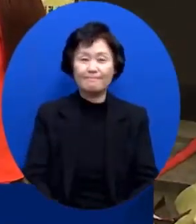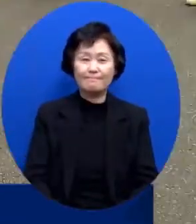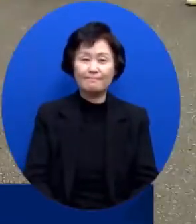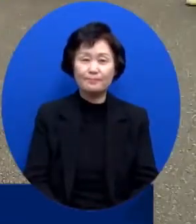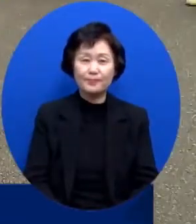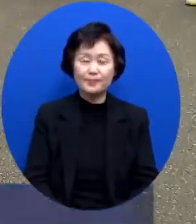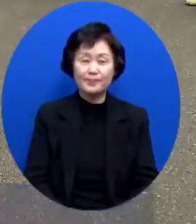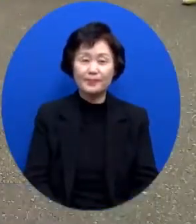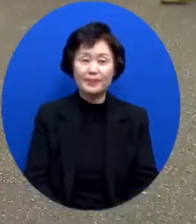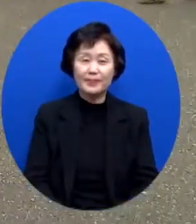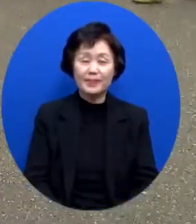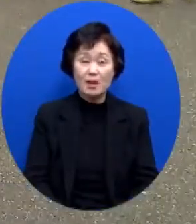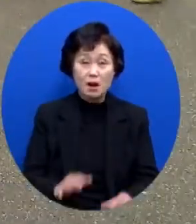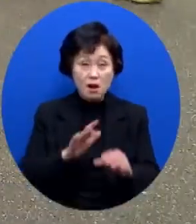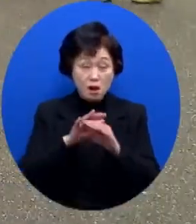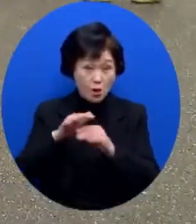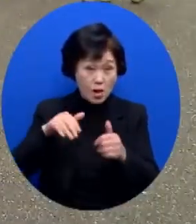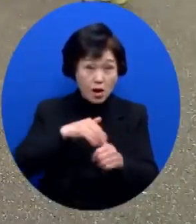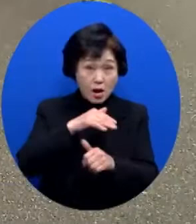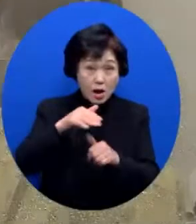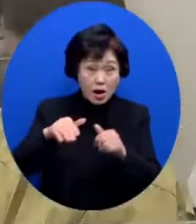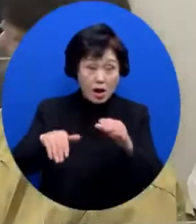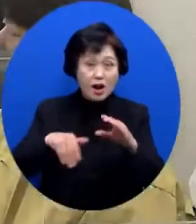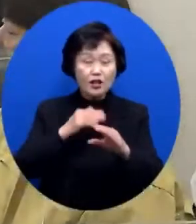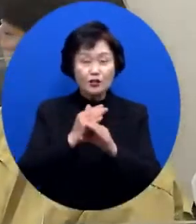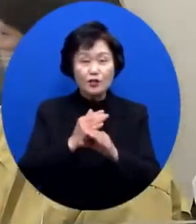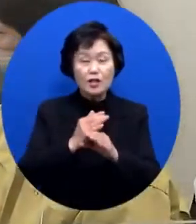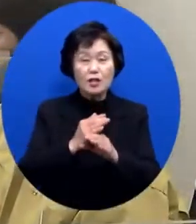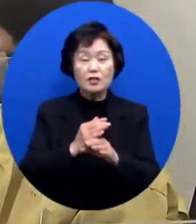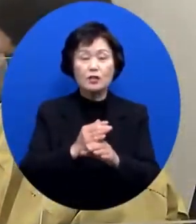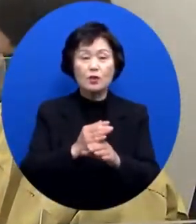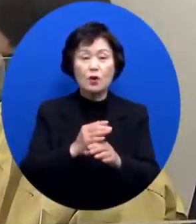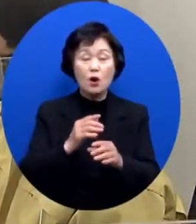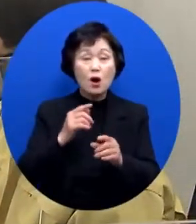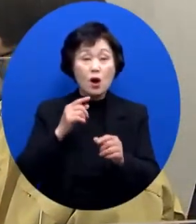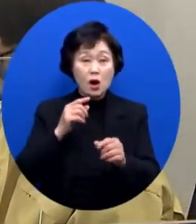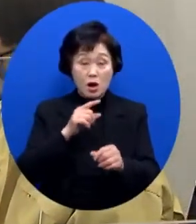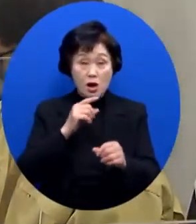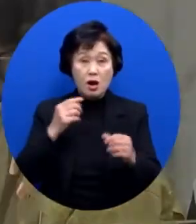거죠. 코로나 상황 가운데 지자체와 교회의 협력,